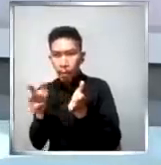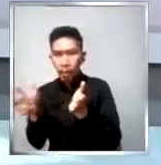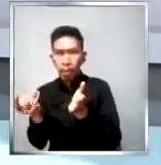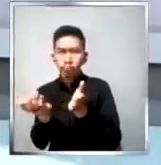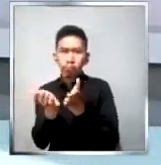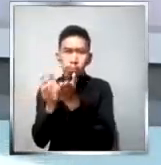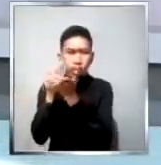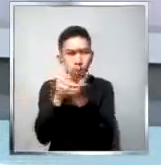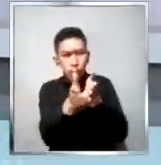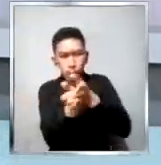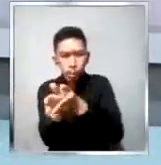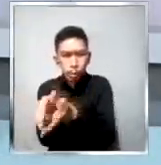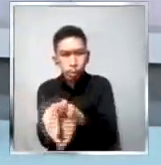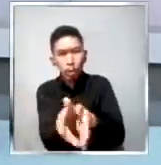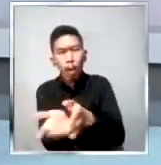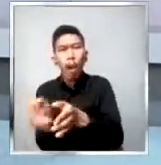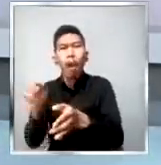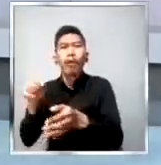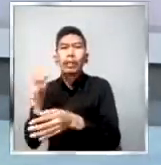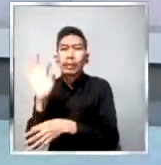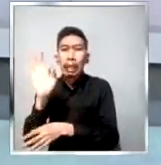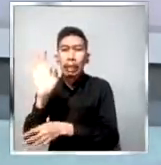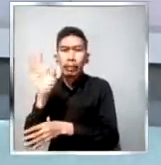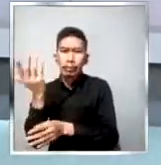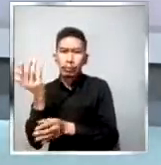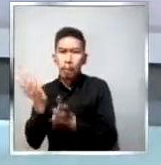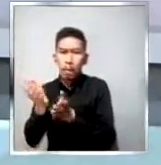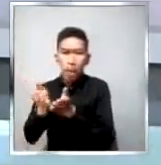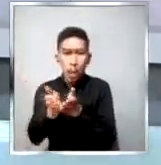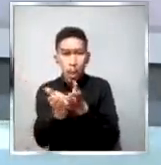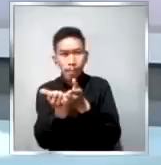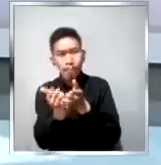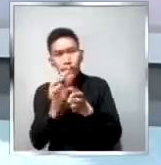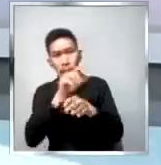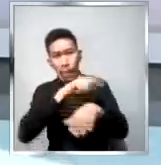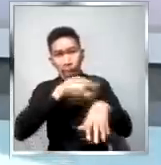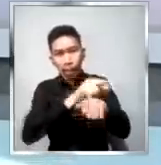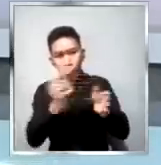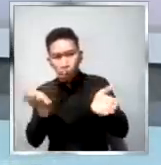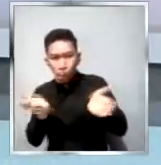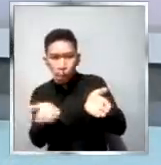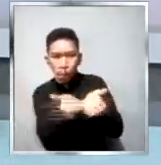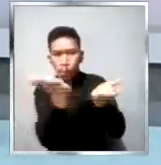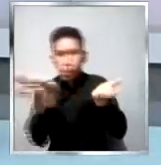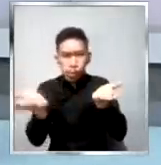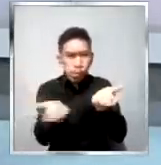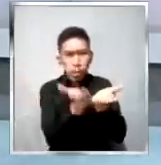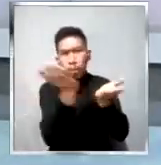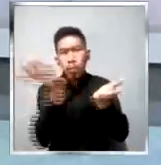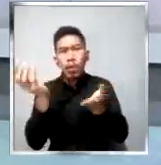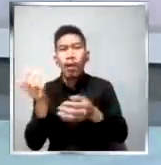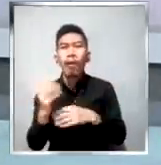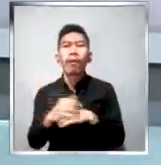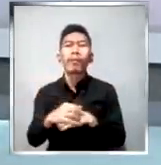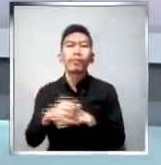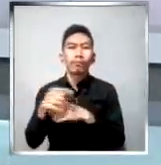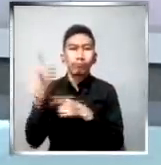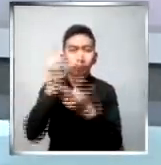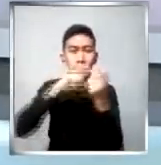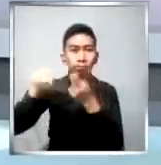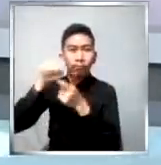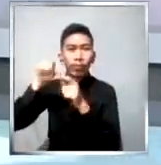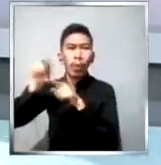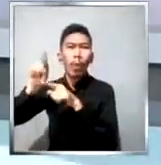iba't ibang bahagi ng Batangas dahil sa gupit ng bagyong Quinta. Isang tao ang napaulat na nawawala at patuloy na